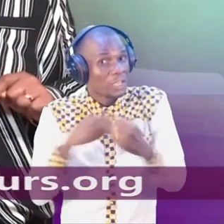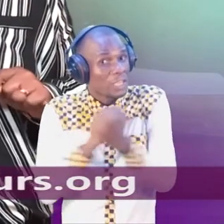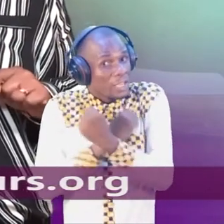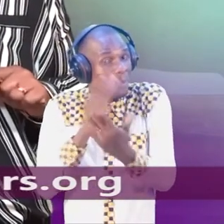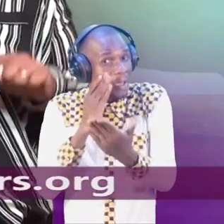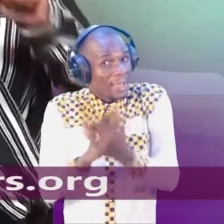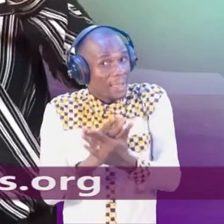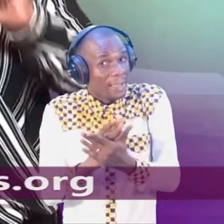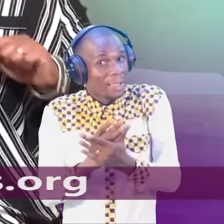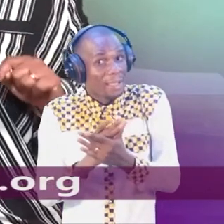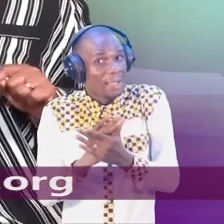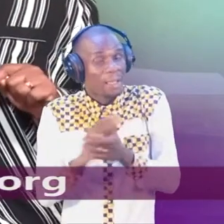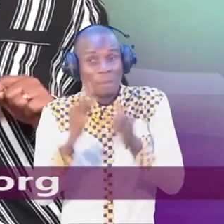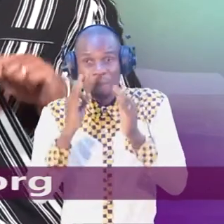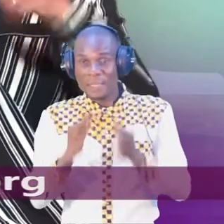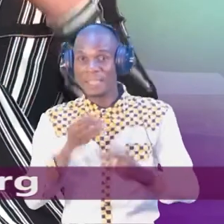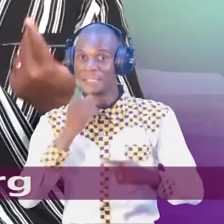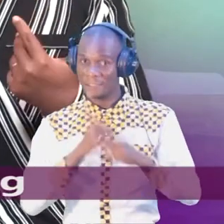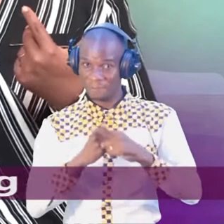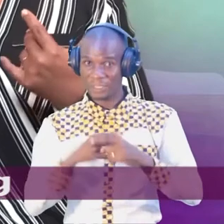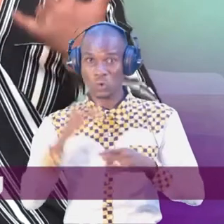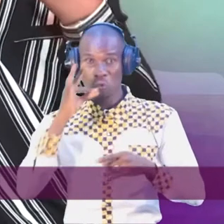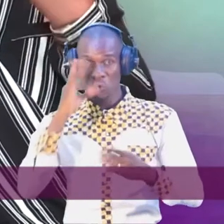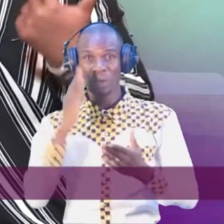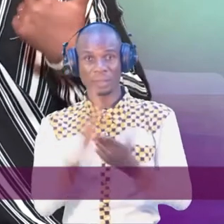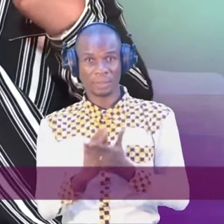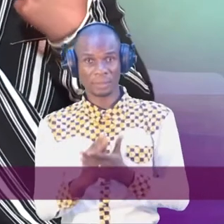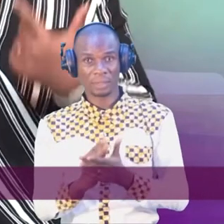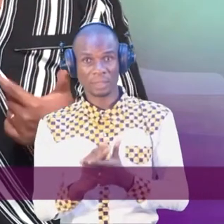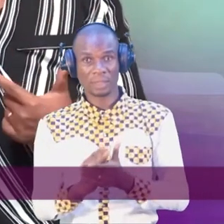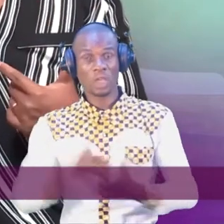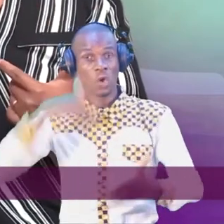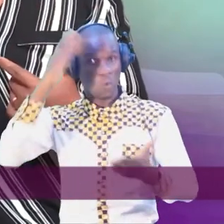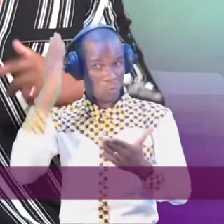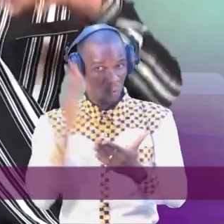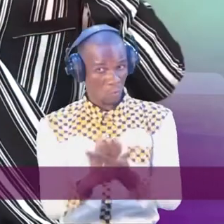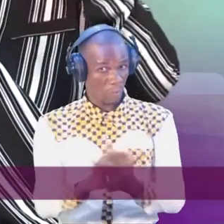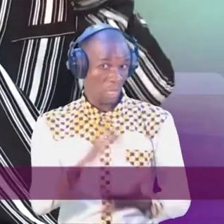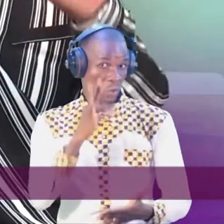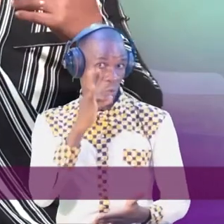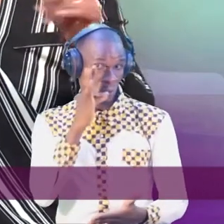tena. Na namna nzuri ya kuacha sigara,